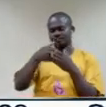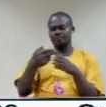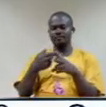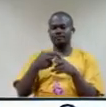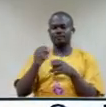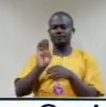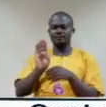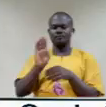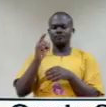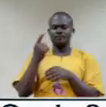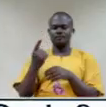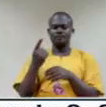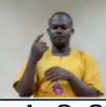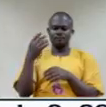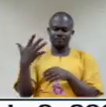miliyari